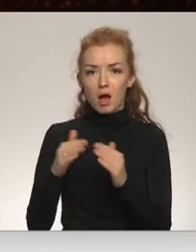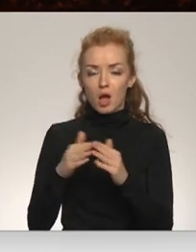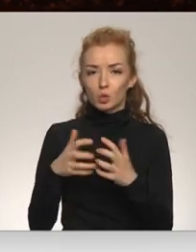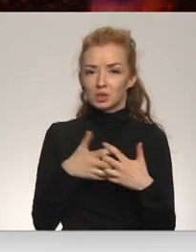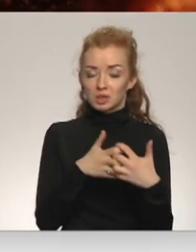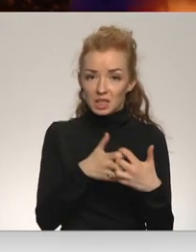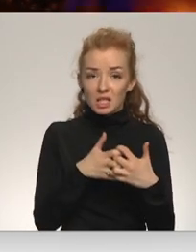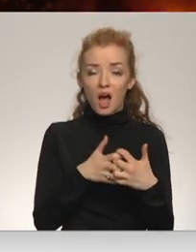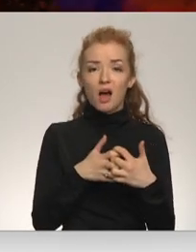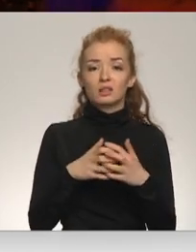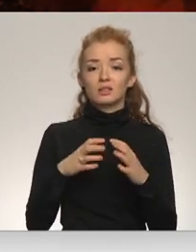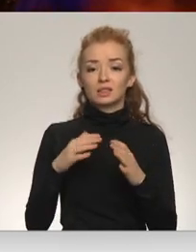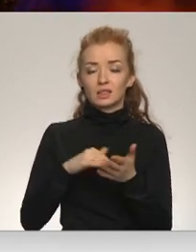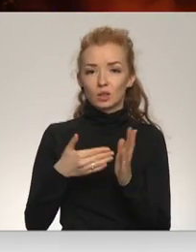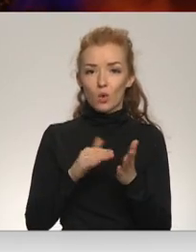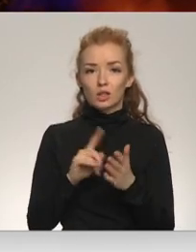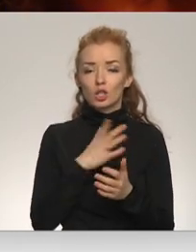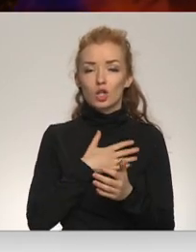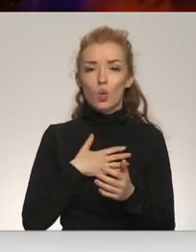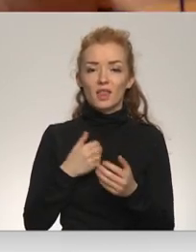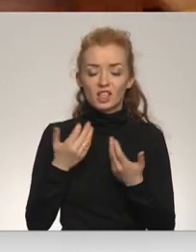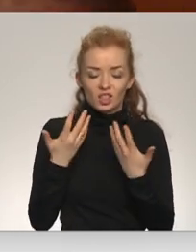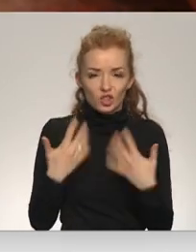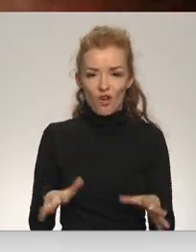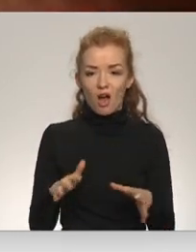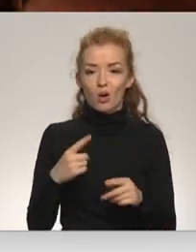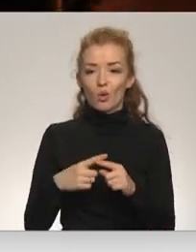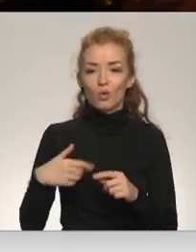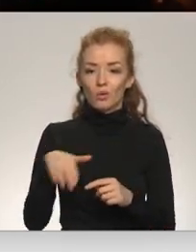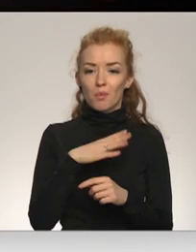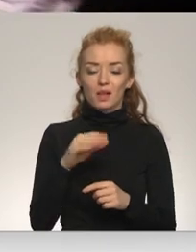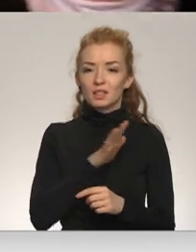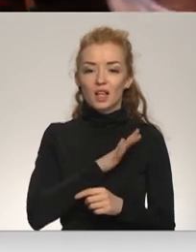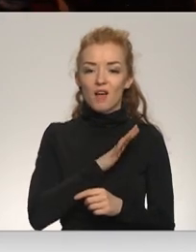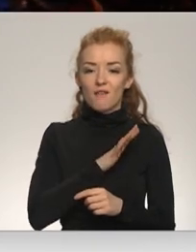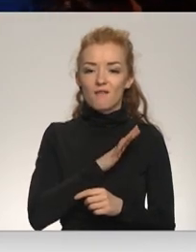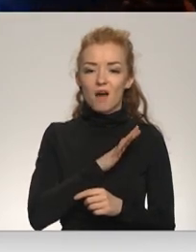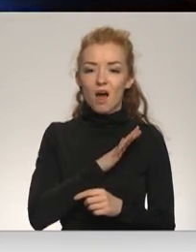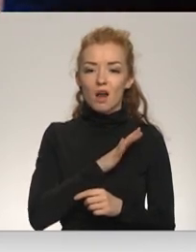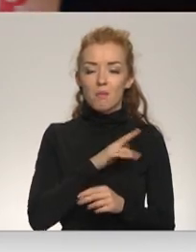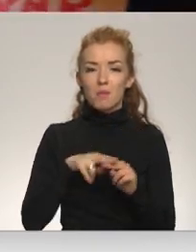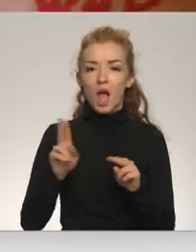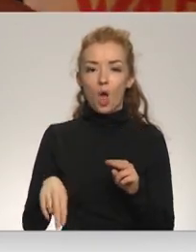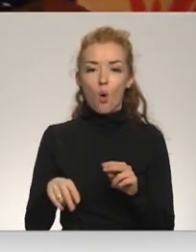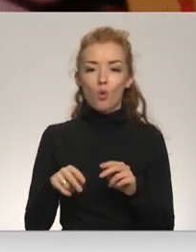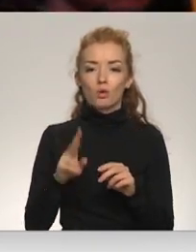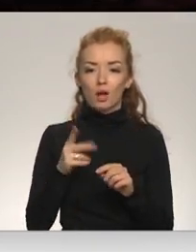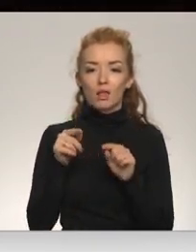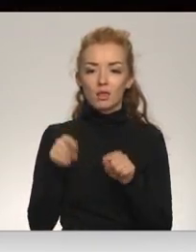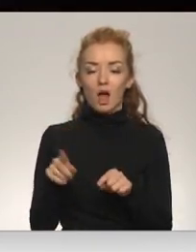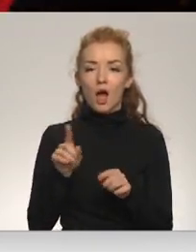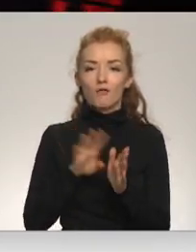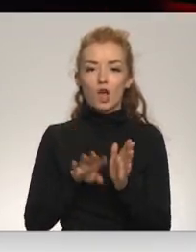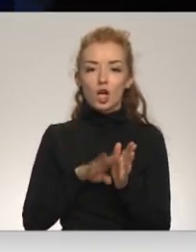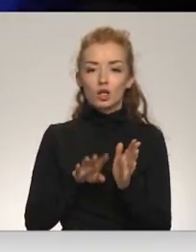domāju, ka situācija ir ļoti, ļoti trausla un mēs nevaram pieļaut to, ka tā paliek vienkārši pat